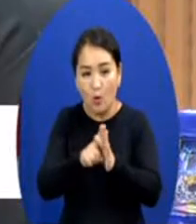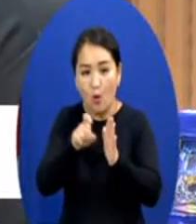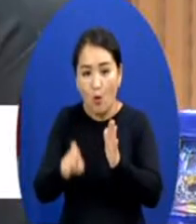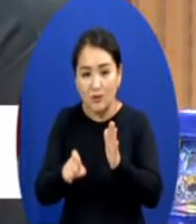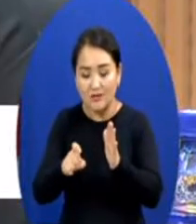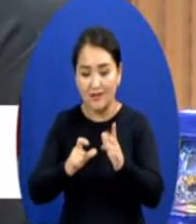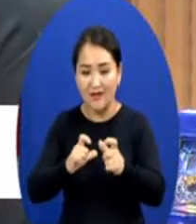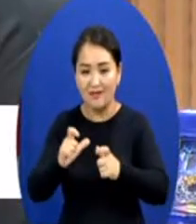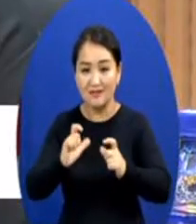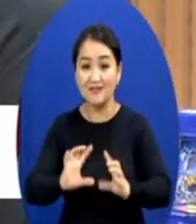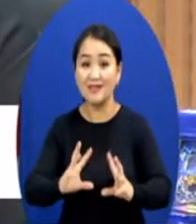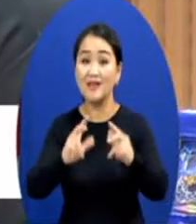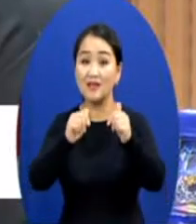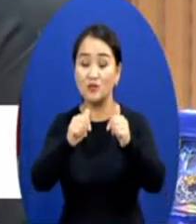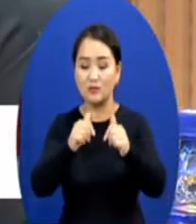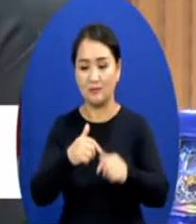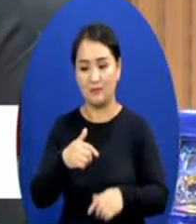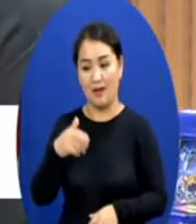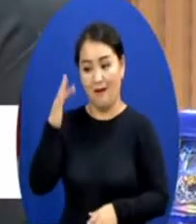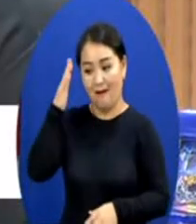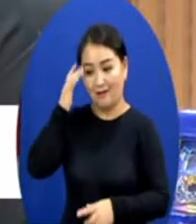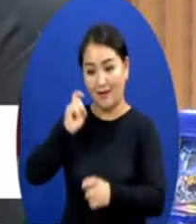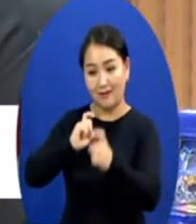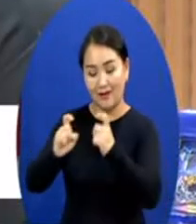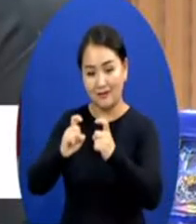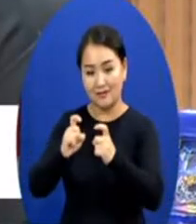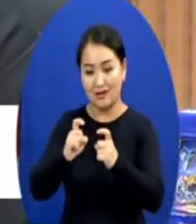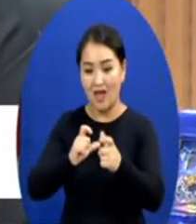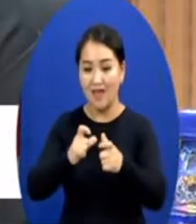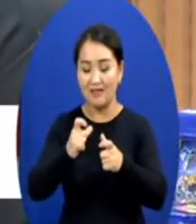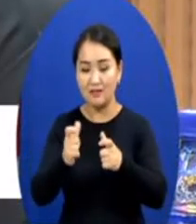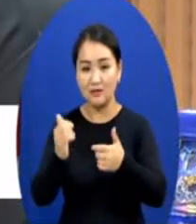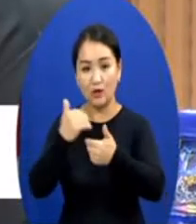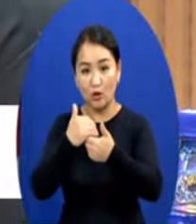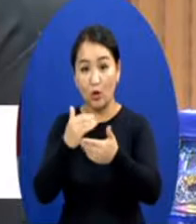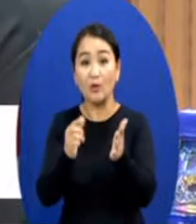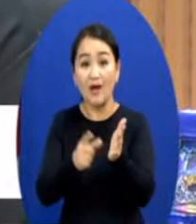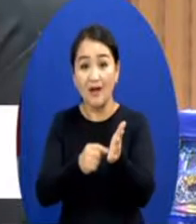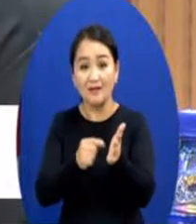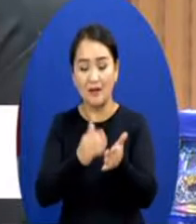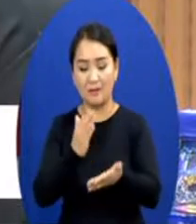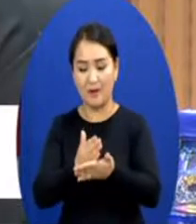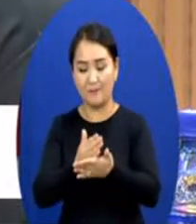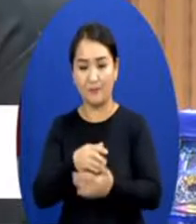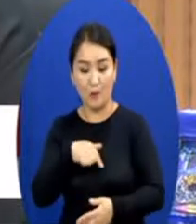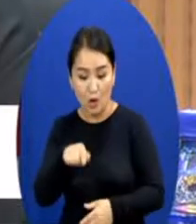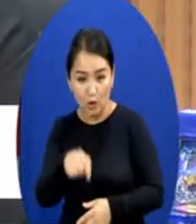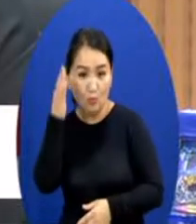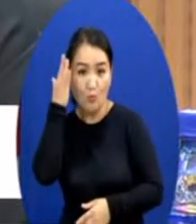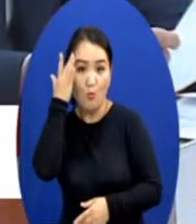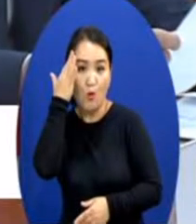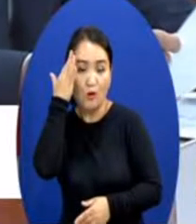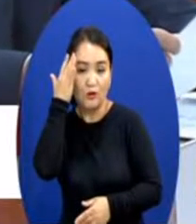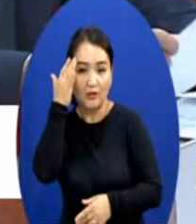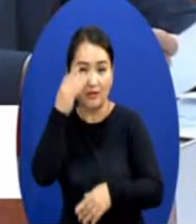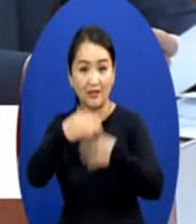байгаа. Гадаад харилцааг эдийн засагч болох шаардлагатай болсон байна гэж тэн бодлогыг бол хэрэгжүүлэх